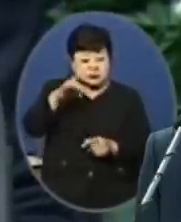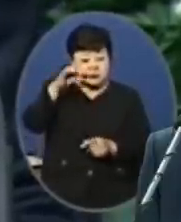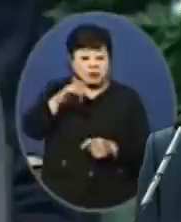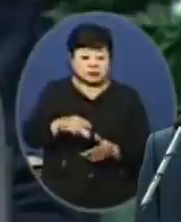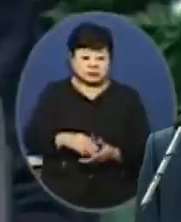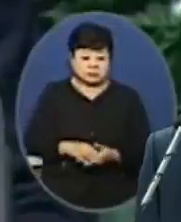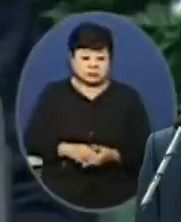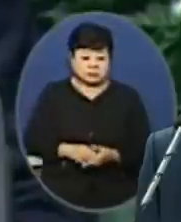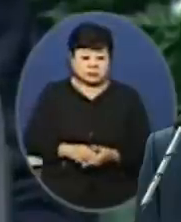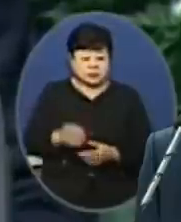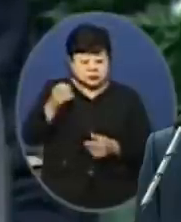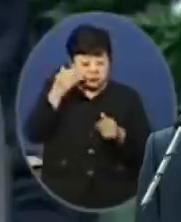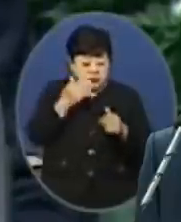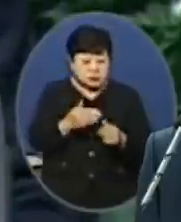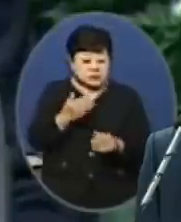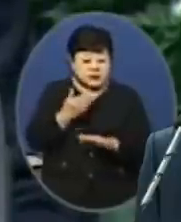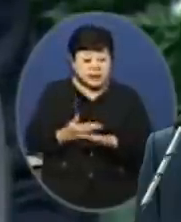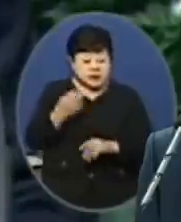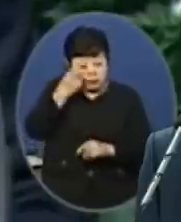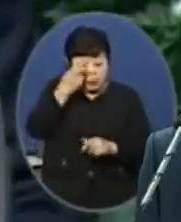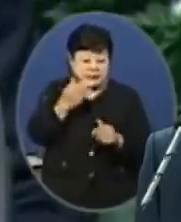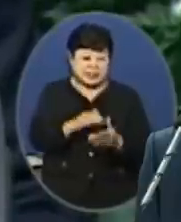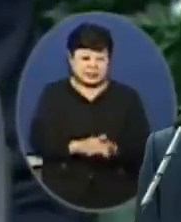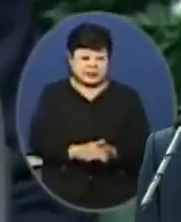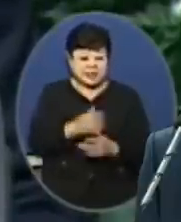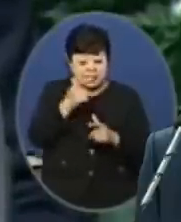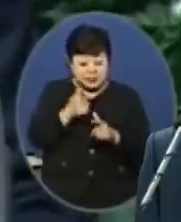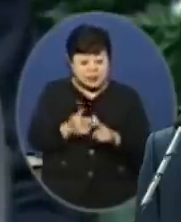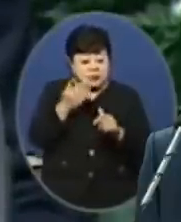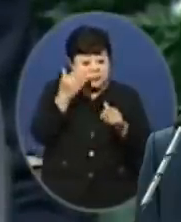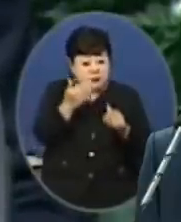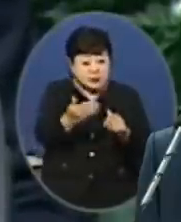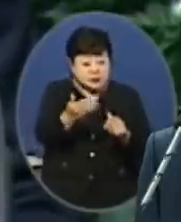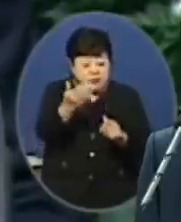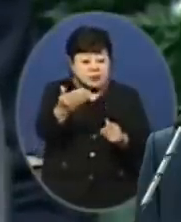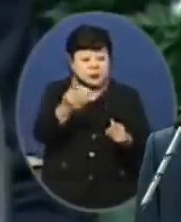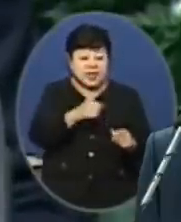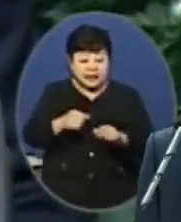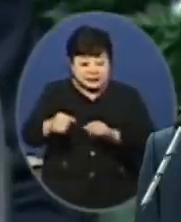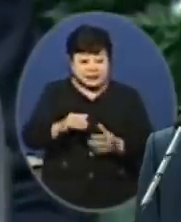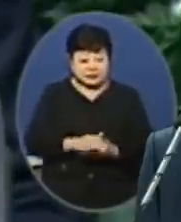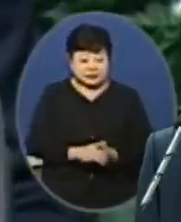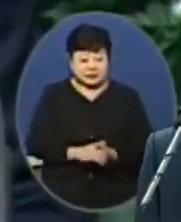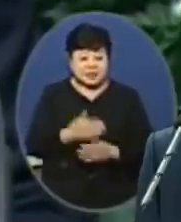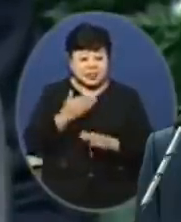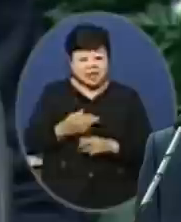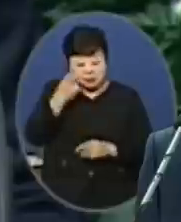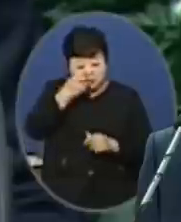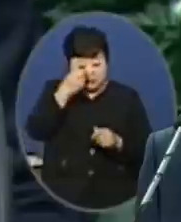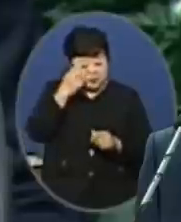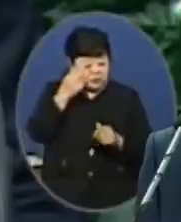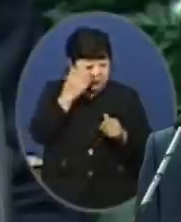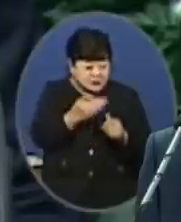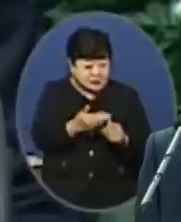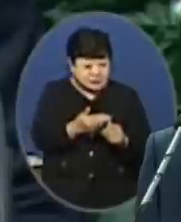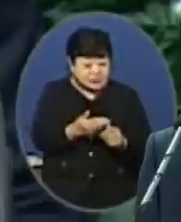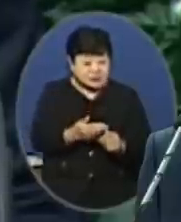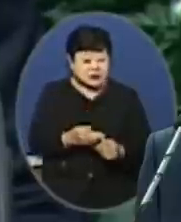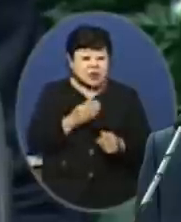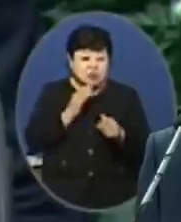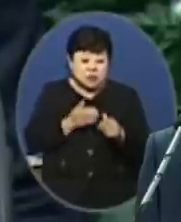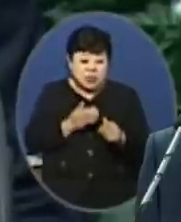보혜사, 성령은 다른 보혜사. 예수님이 여러분에게 행하신 것을 다른 보혜사 성령은